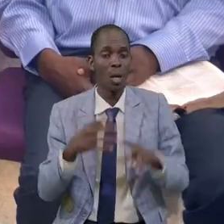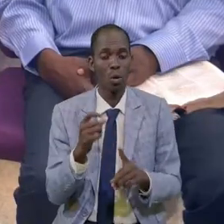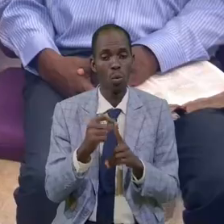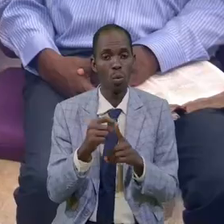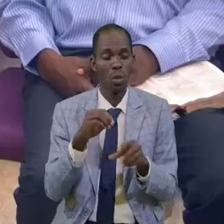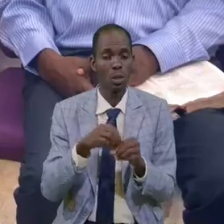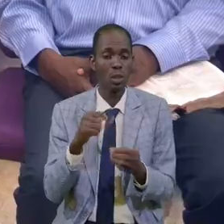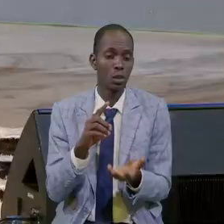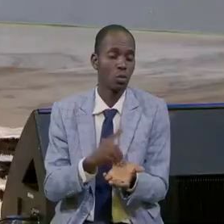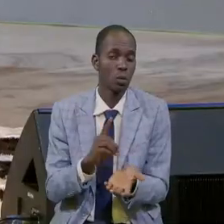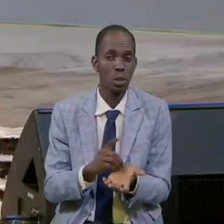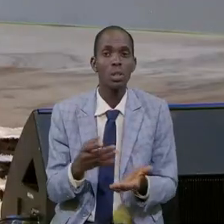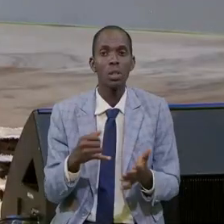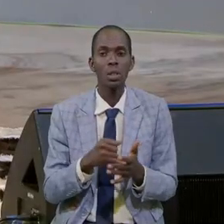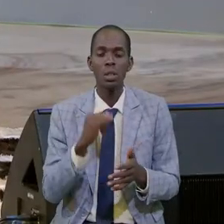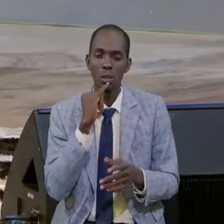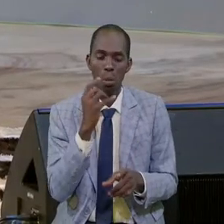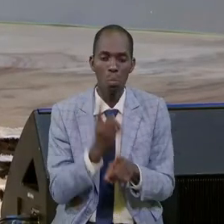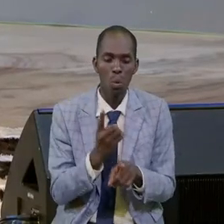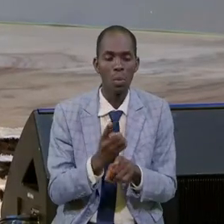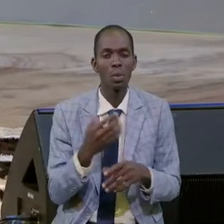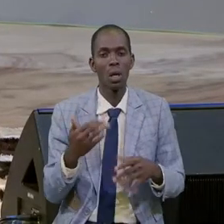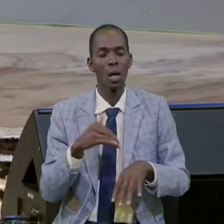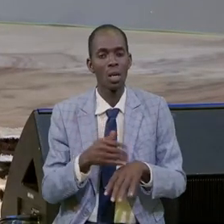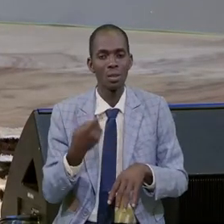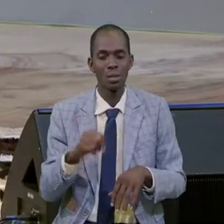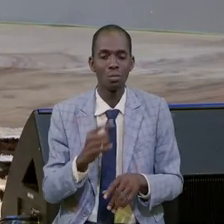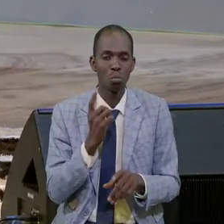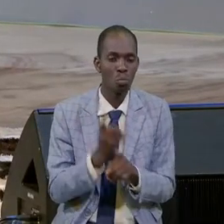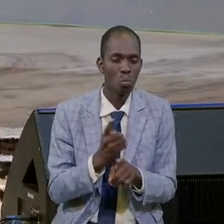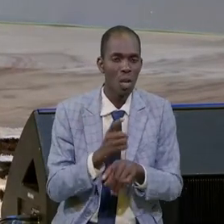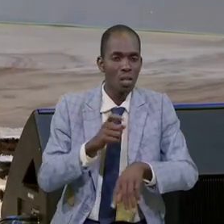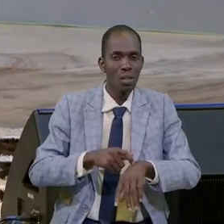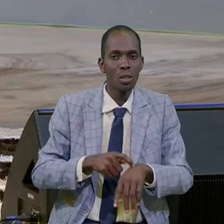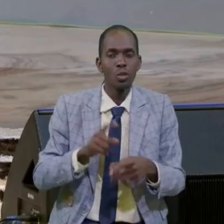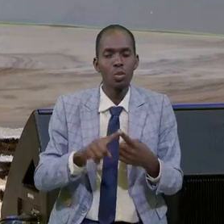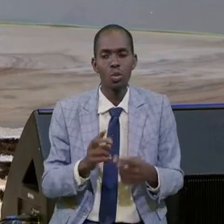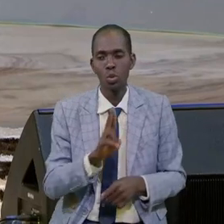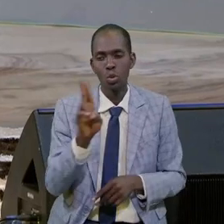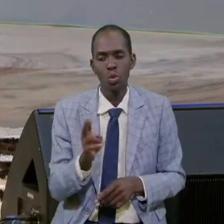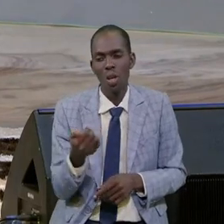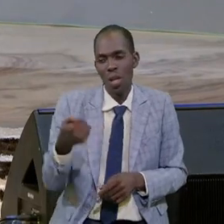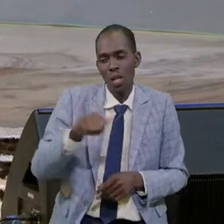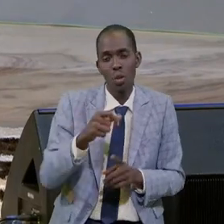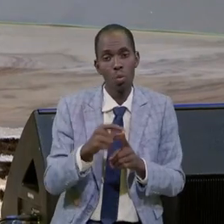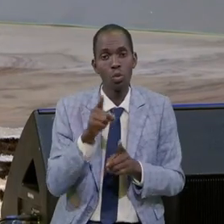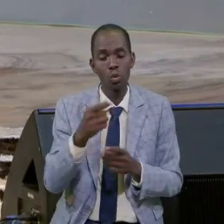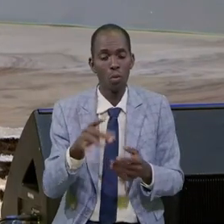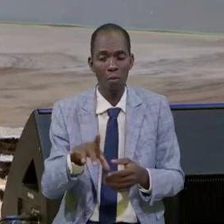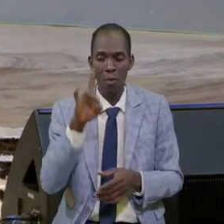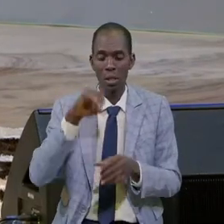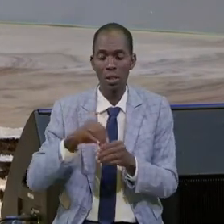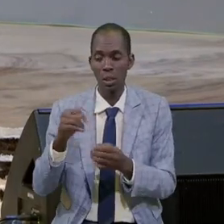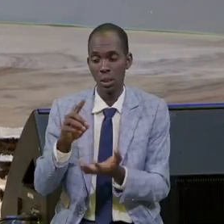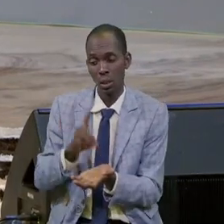dans le dictionnaire et il est bon qu'au moment approprié, il faut employer le vocabulaire